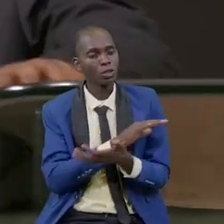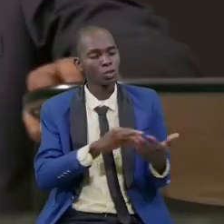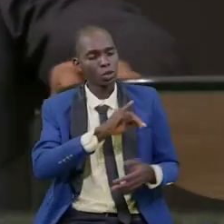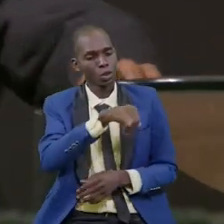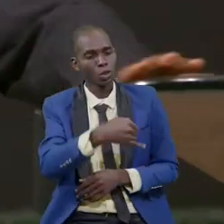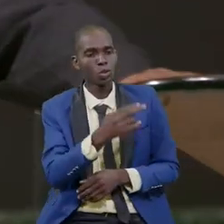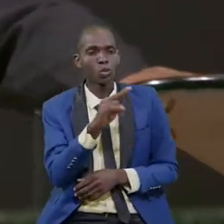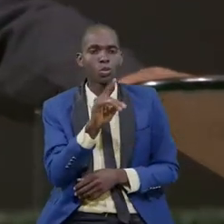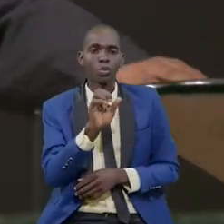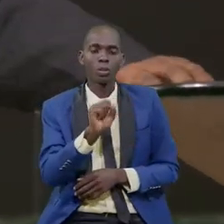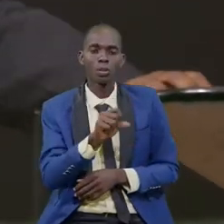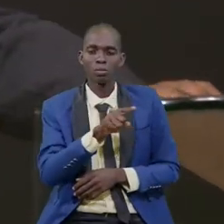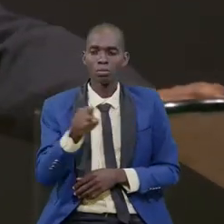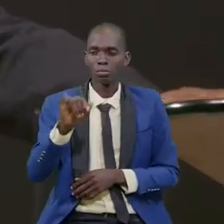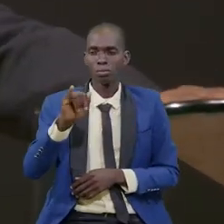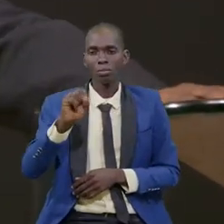Donc,